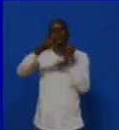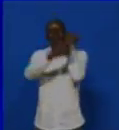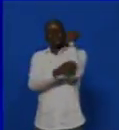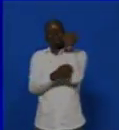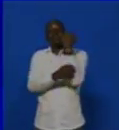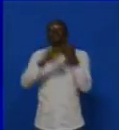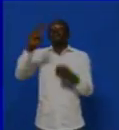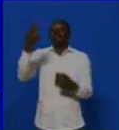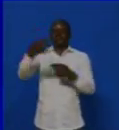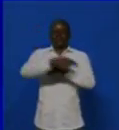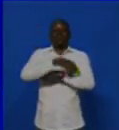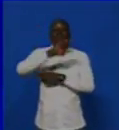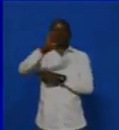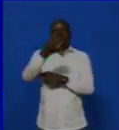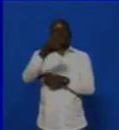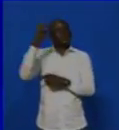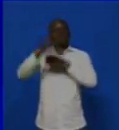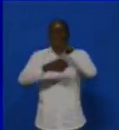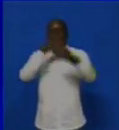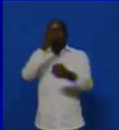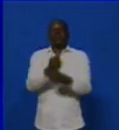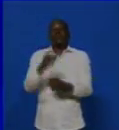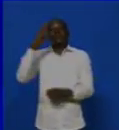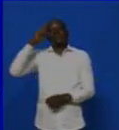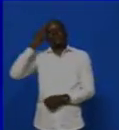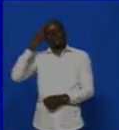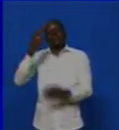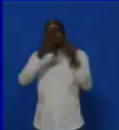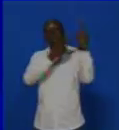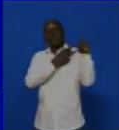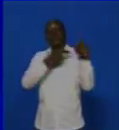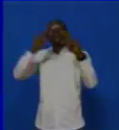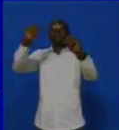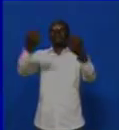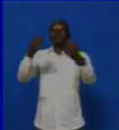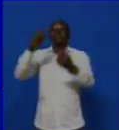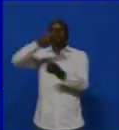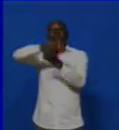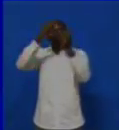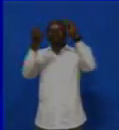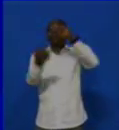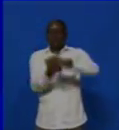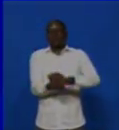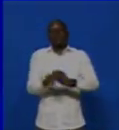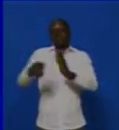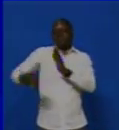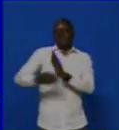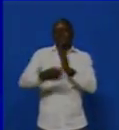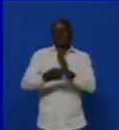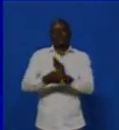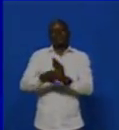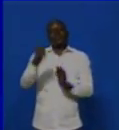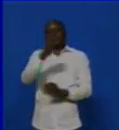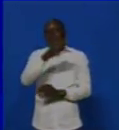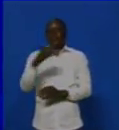deuxième journée parlementaire de l'année. Les réflexions ont porté sur le thème « Transformation structurelle de l'économie du Burkina Faso,